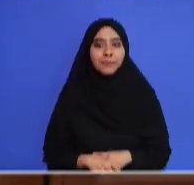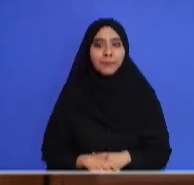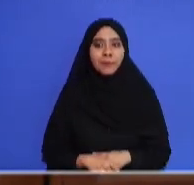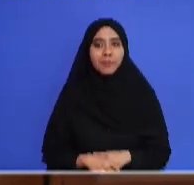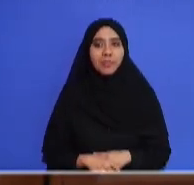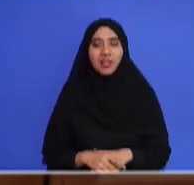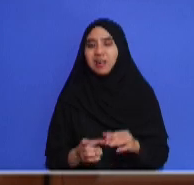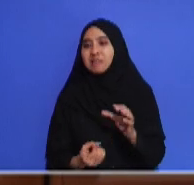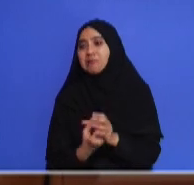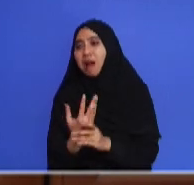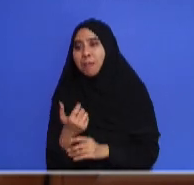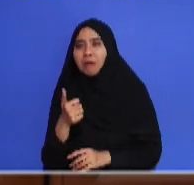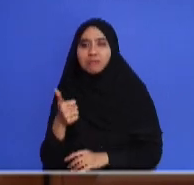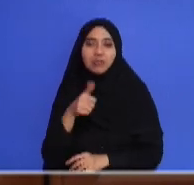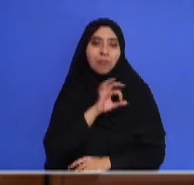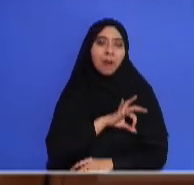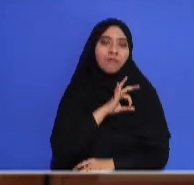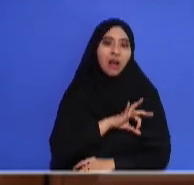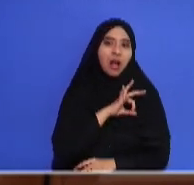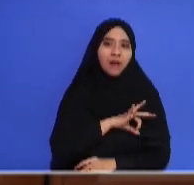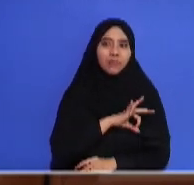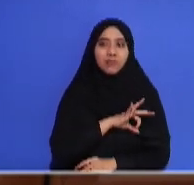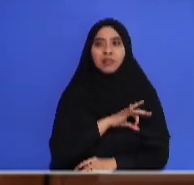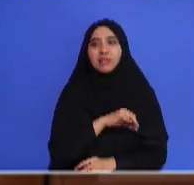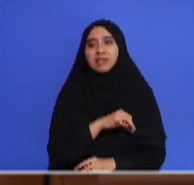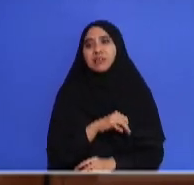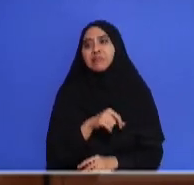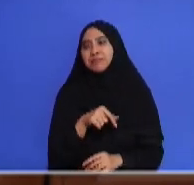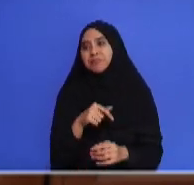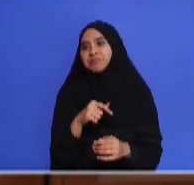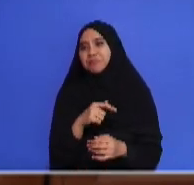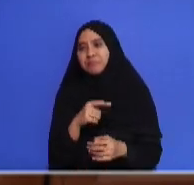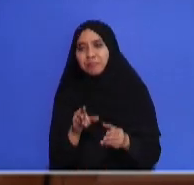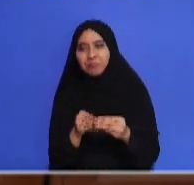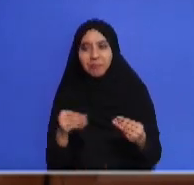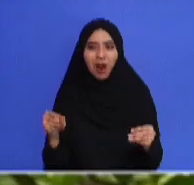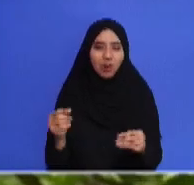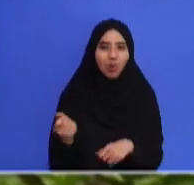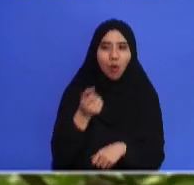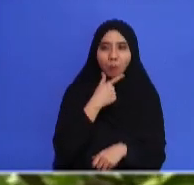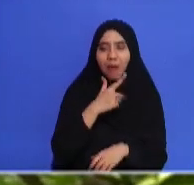menika saged dipun mupangataken mliginipun minangka bahan usaha herbal.